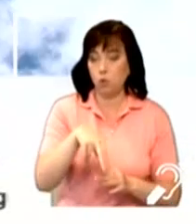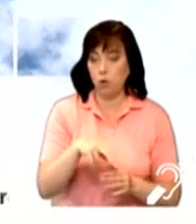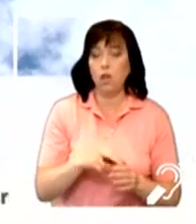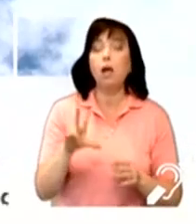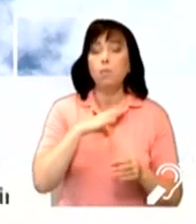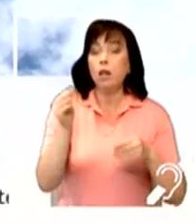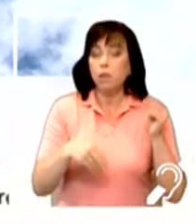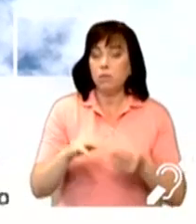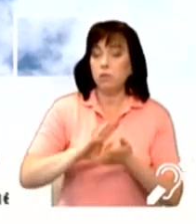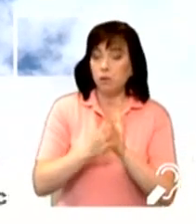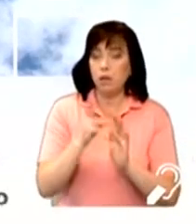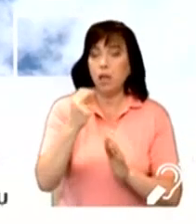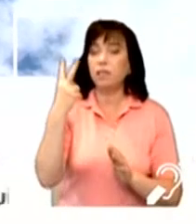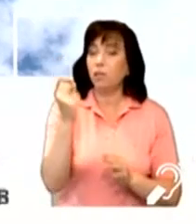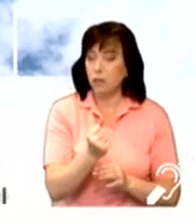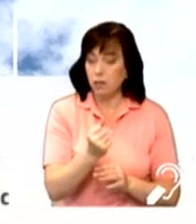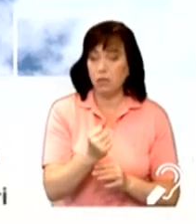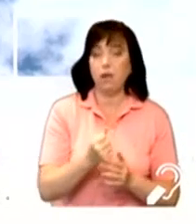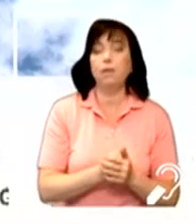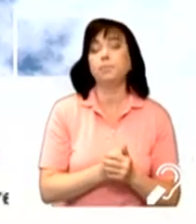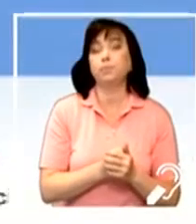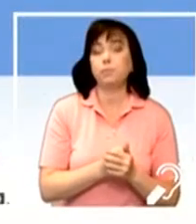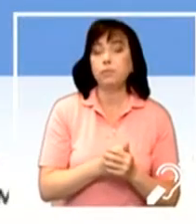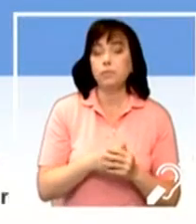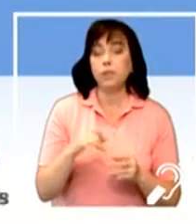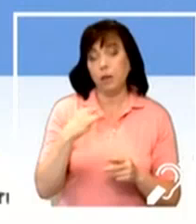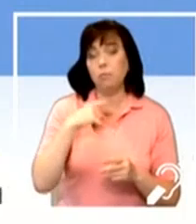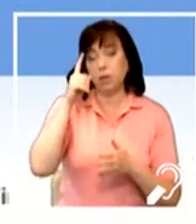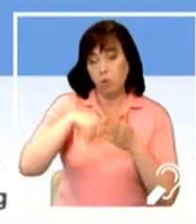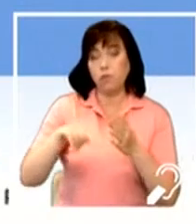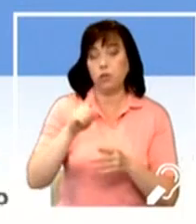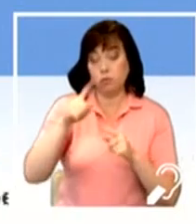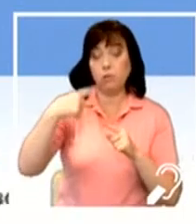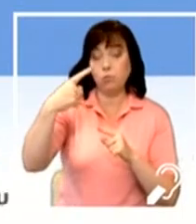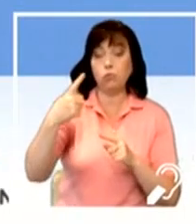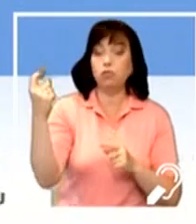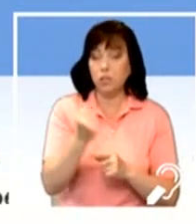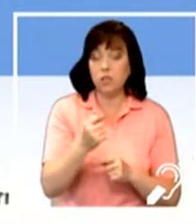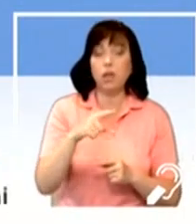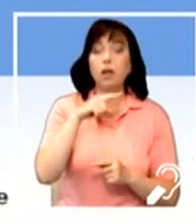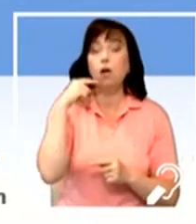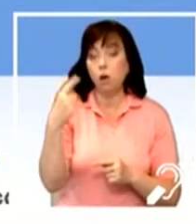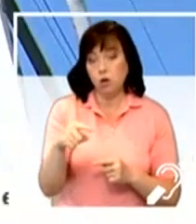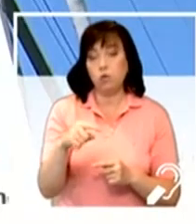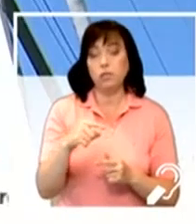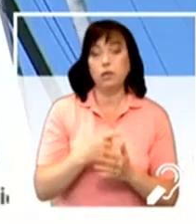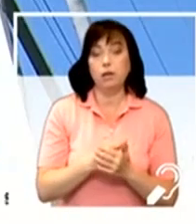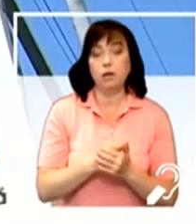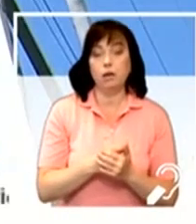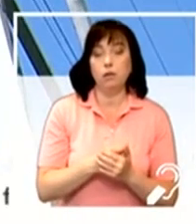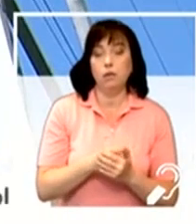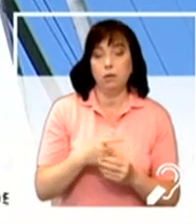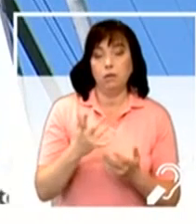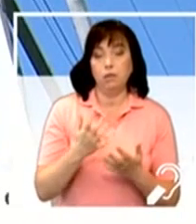S-a semnat un contract pe două săptămâni din cauza războiului. Ori vedem că în ultimele săptămâni Federația Rusă a atacat